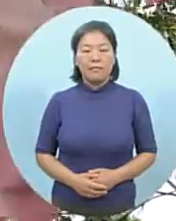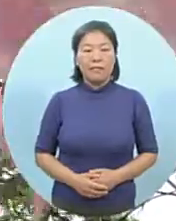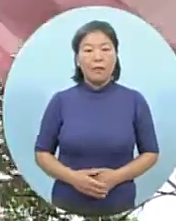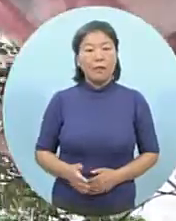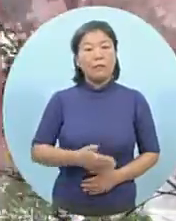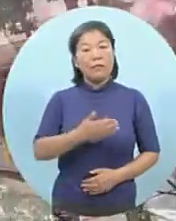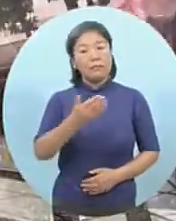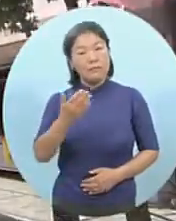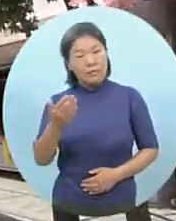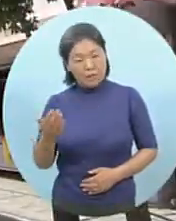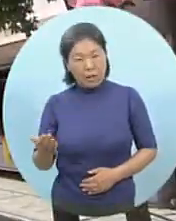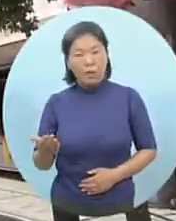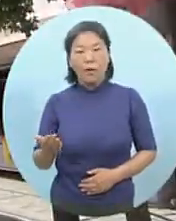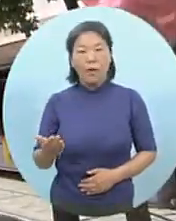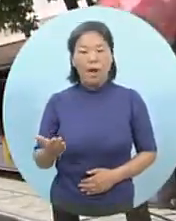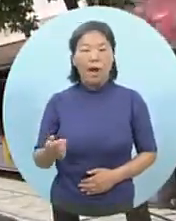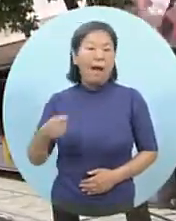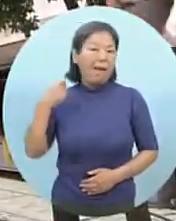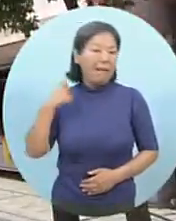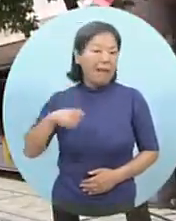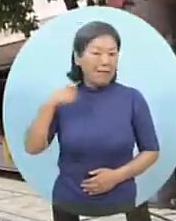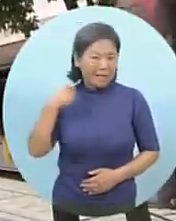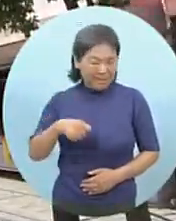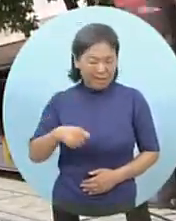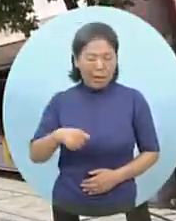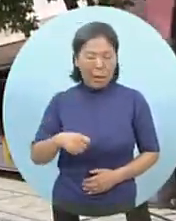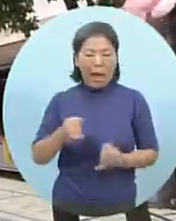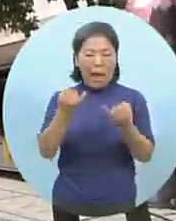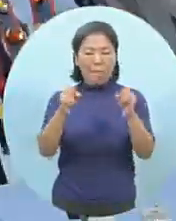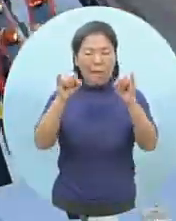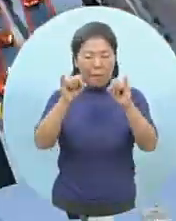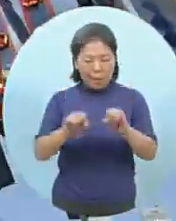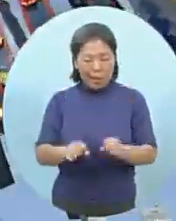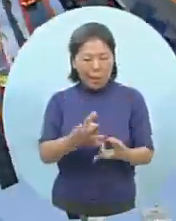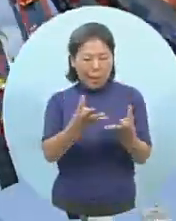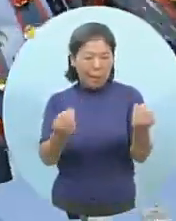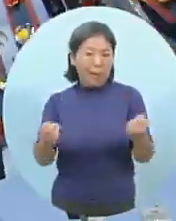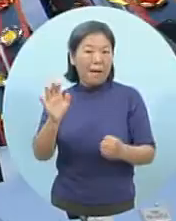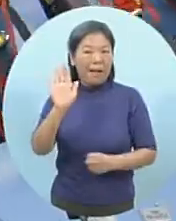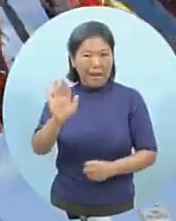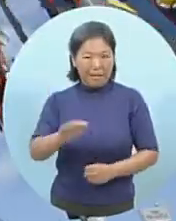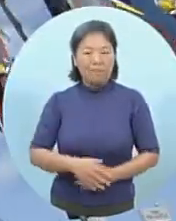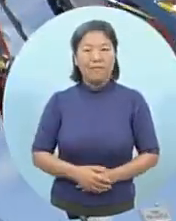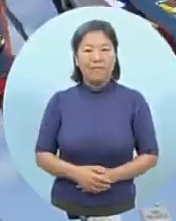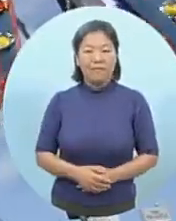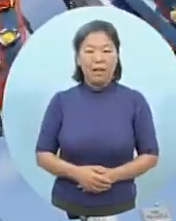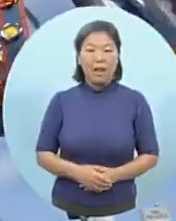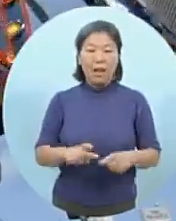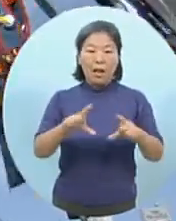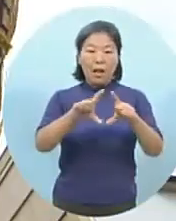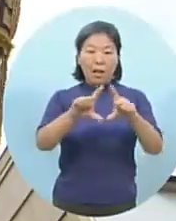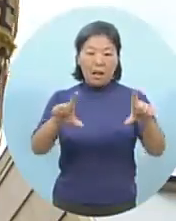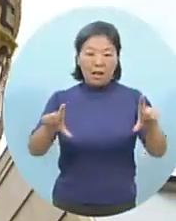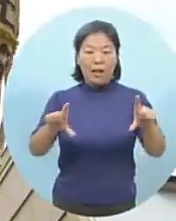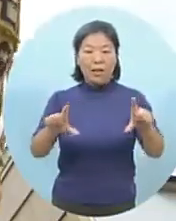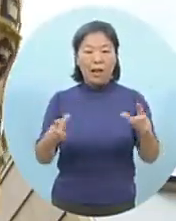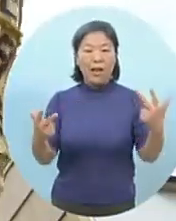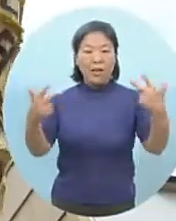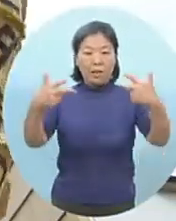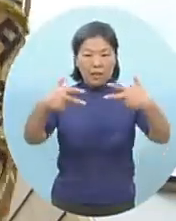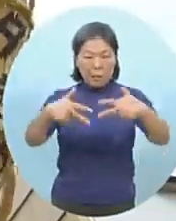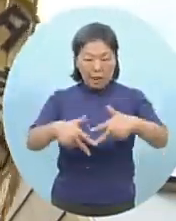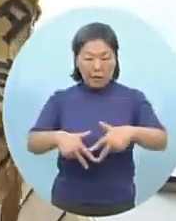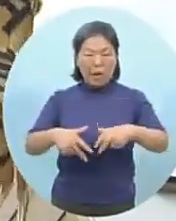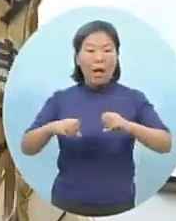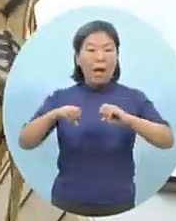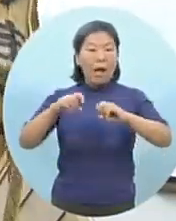海開きの他にも夏のいわきはたくさんのイベントで盛り上がりました。平七夕祭りではいわき